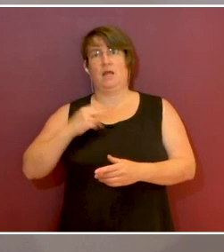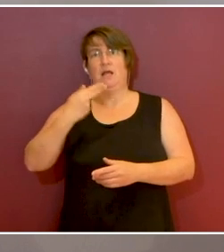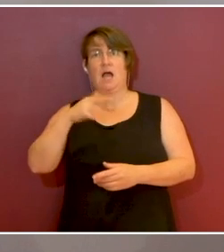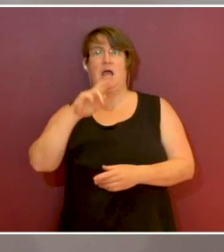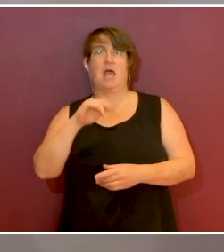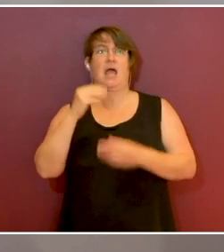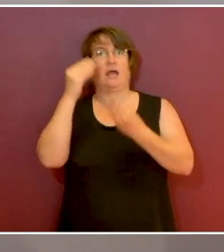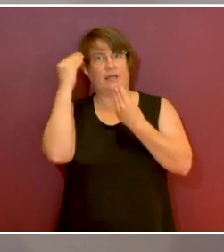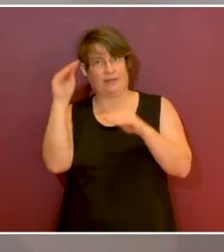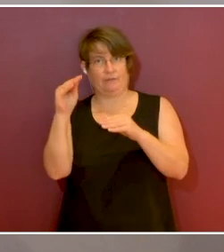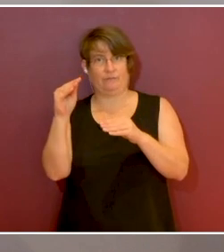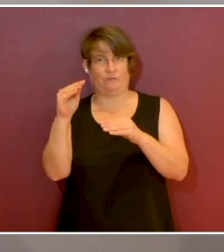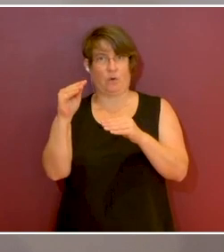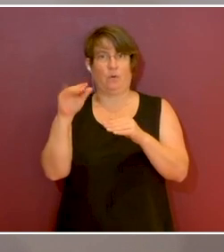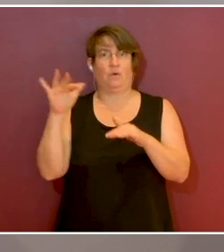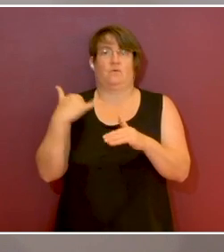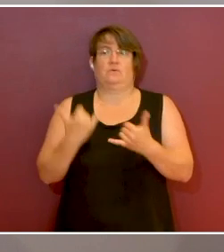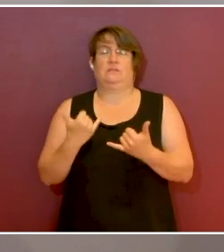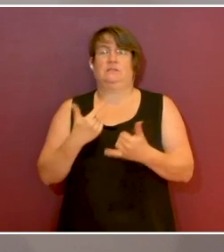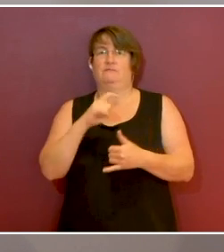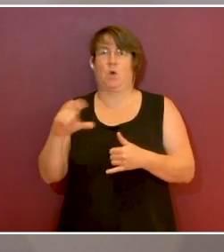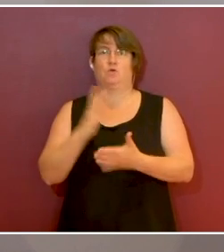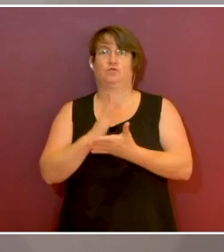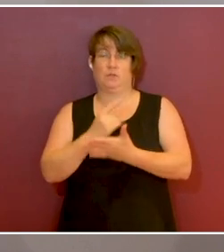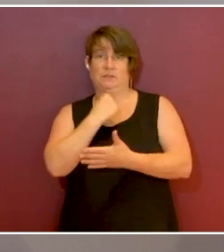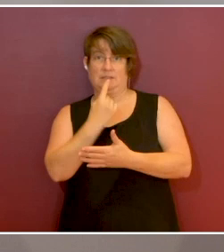gesagt, dass es richtig wäre,